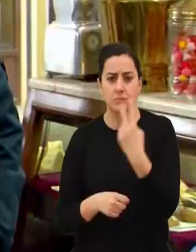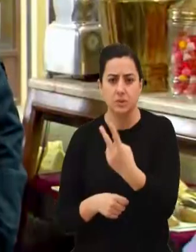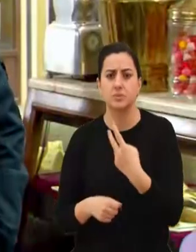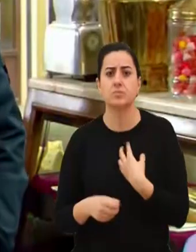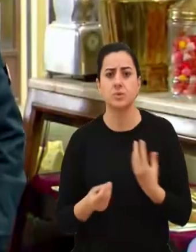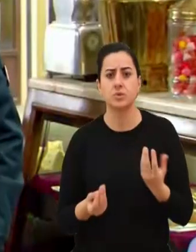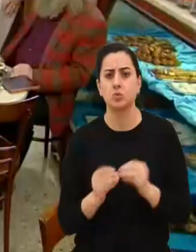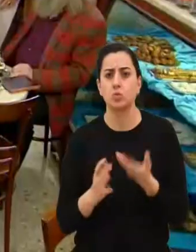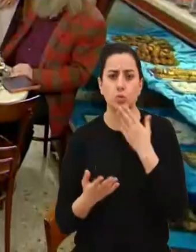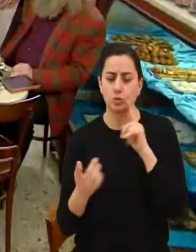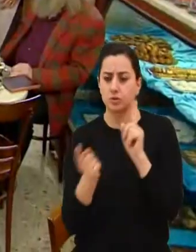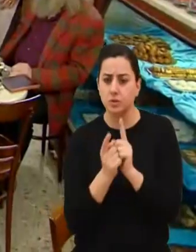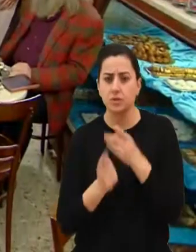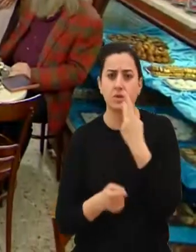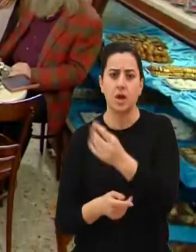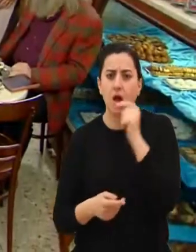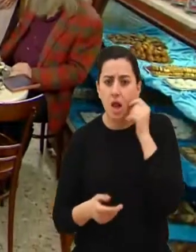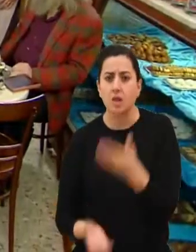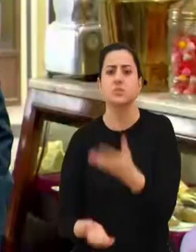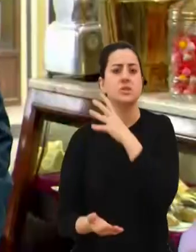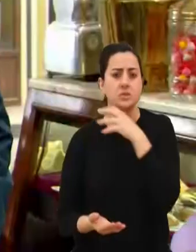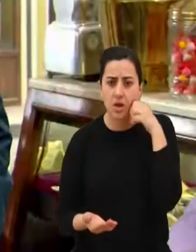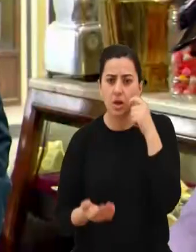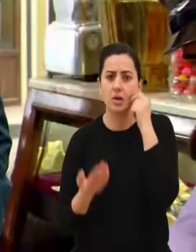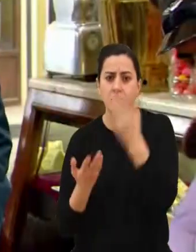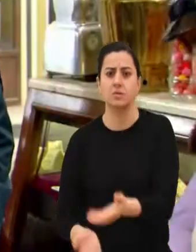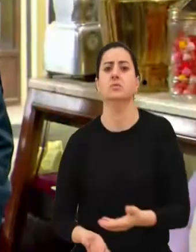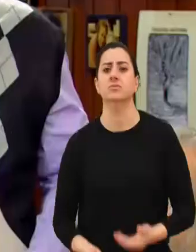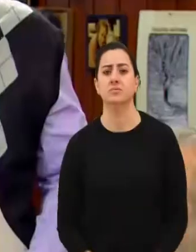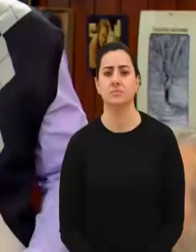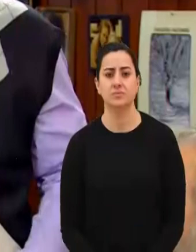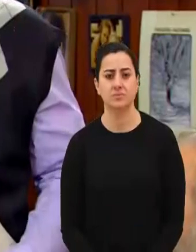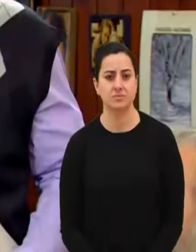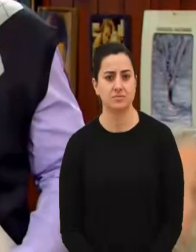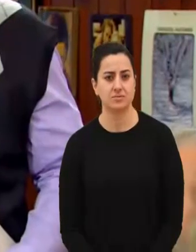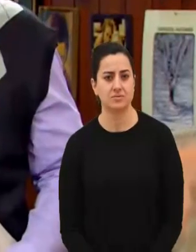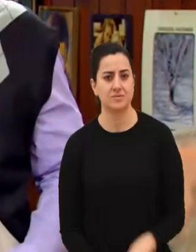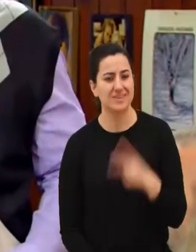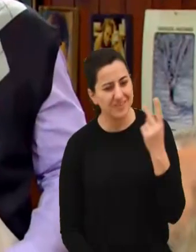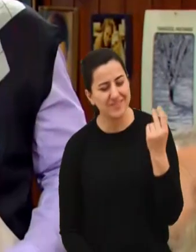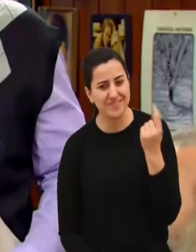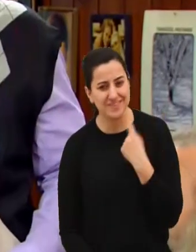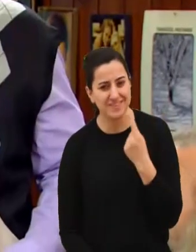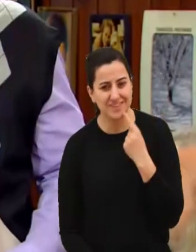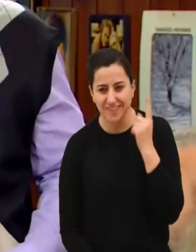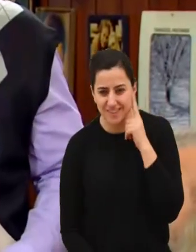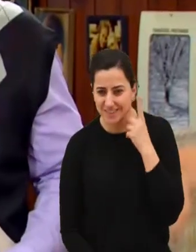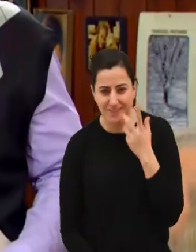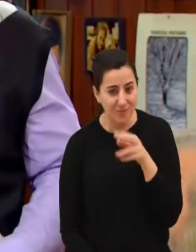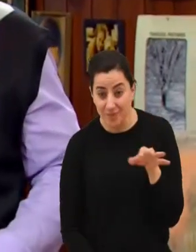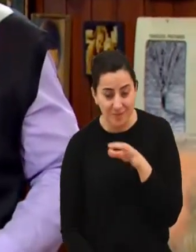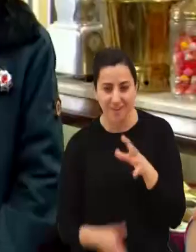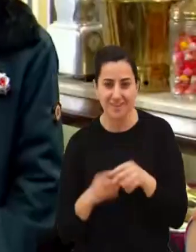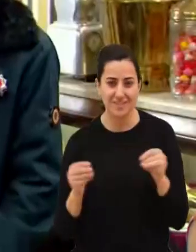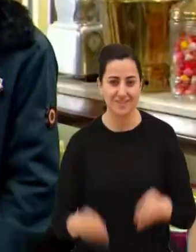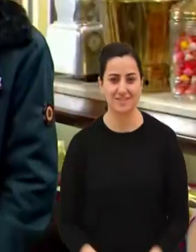Bizim bildiğimiz Basri. 46'lık Basri. Sakallı Basri. Karl Marx Basri. Başkomiserim. İki kere daha söylesenize. Bu önünde bir şey var. Valla böyle böyle yapınca